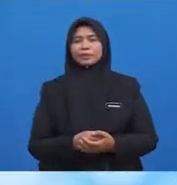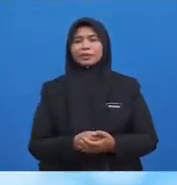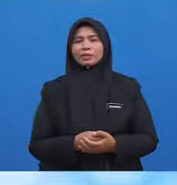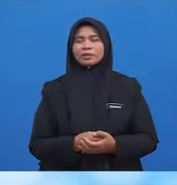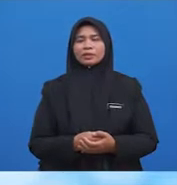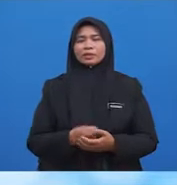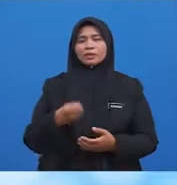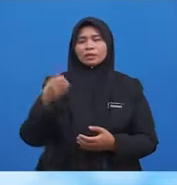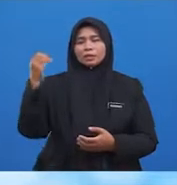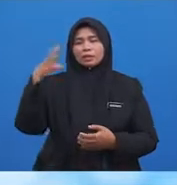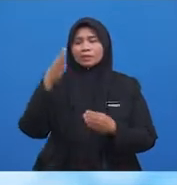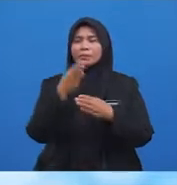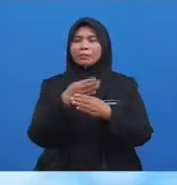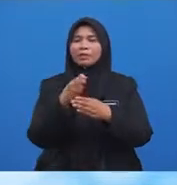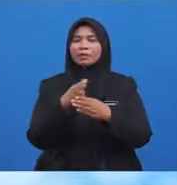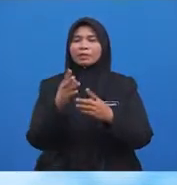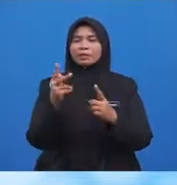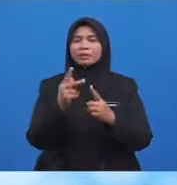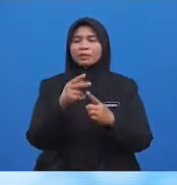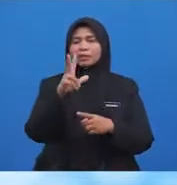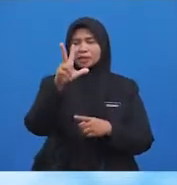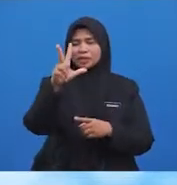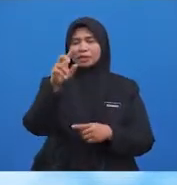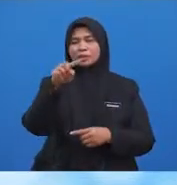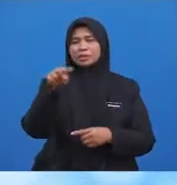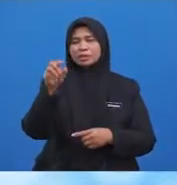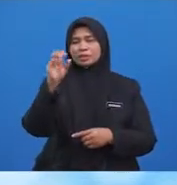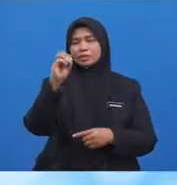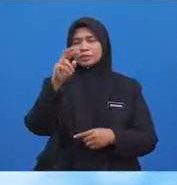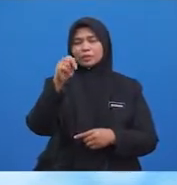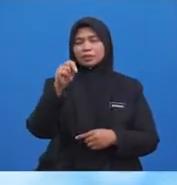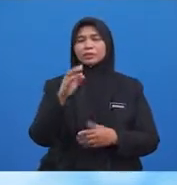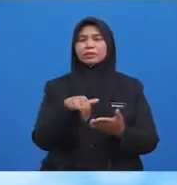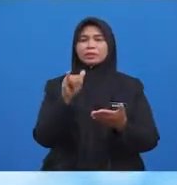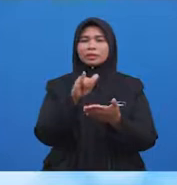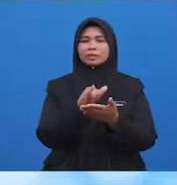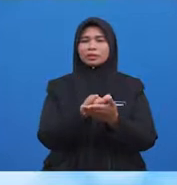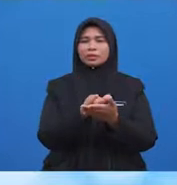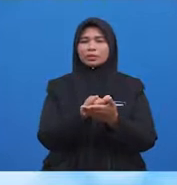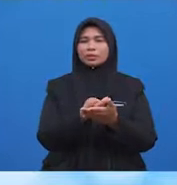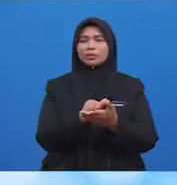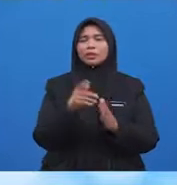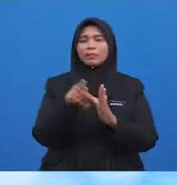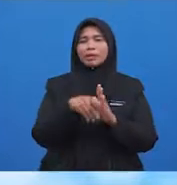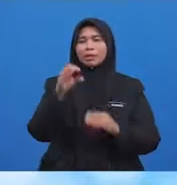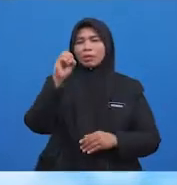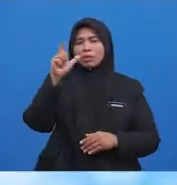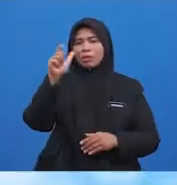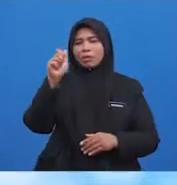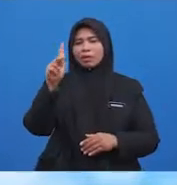matahari dibahagikan kepada 3 zuhud yaitu zone rolakan